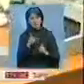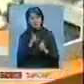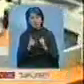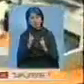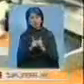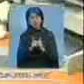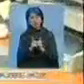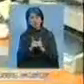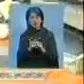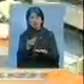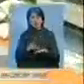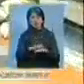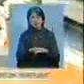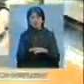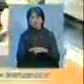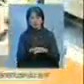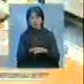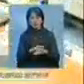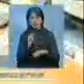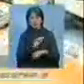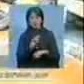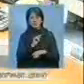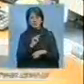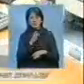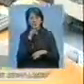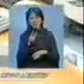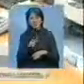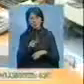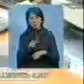ხშირად დაძაბული სამუშაოების დროს